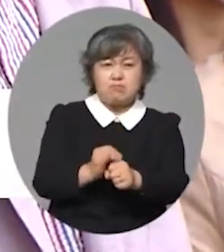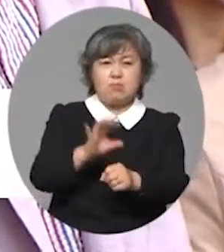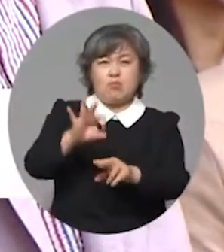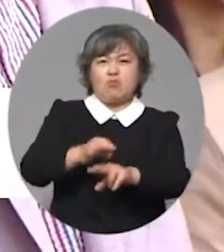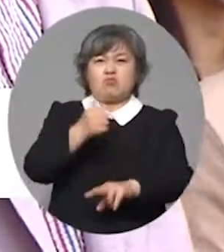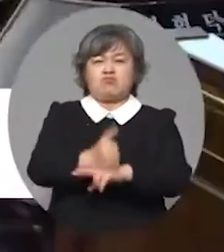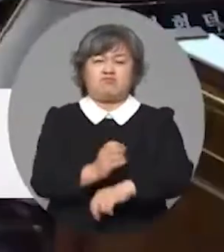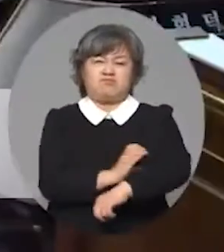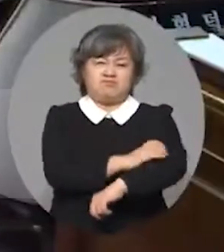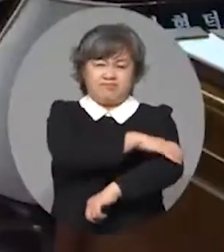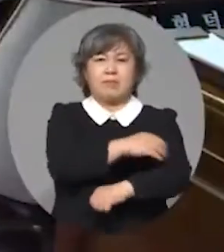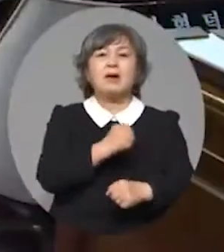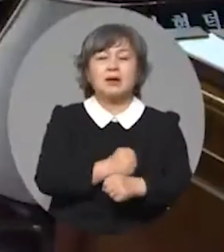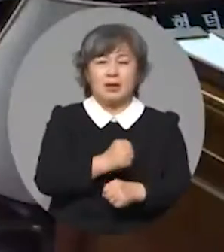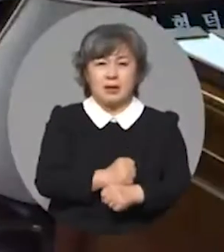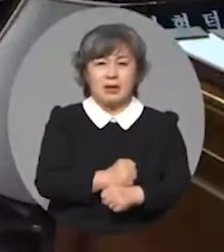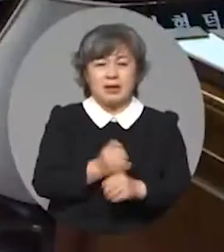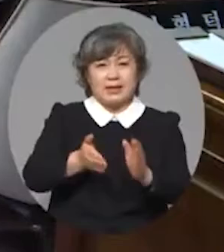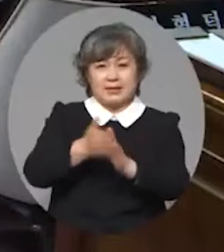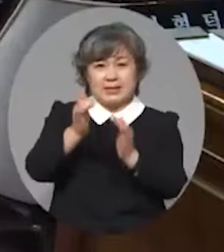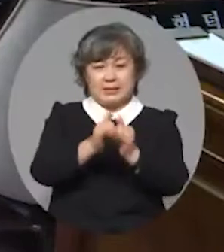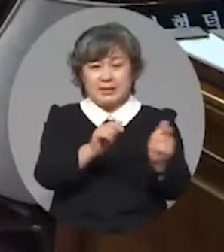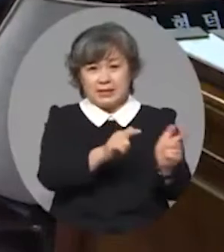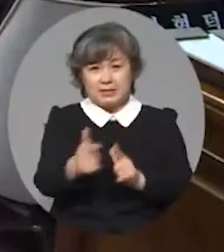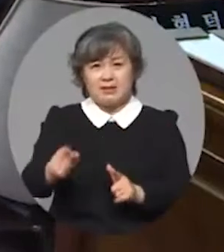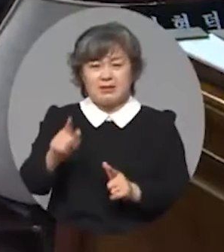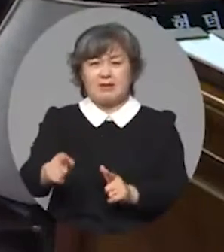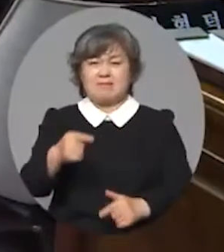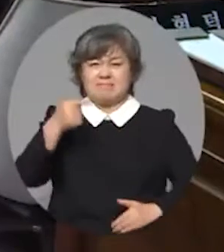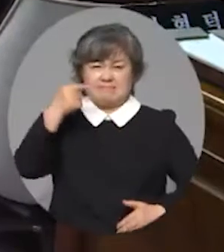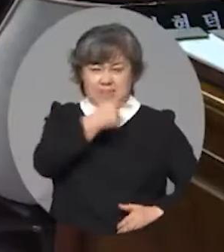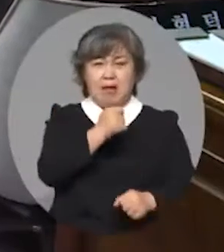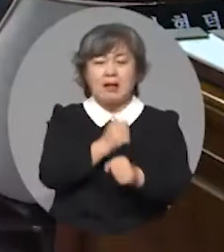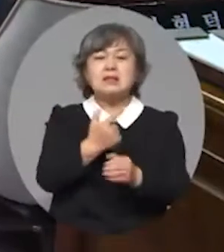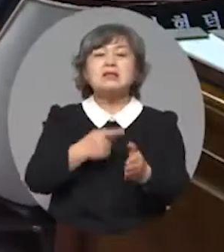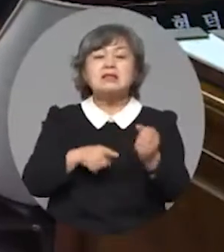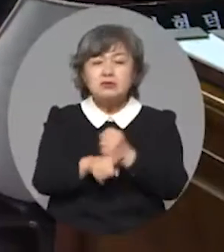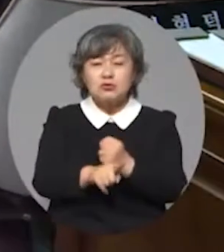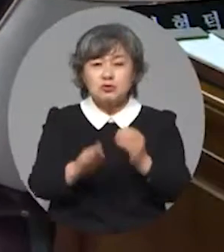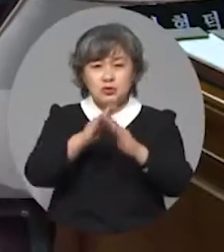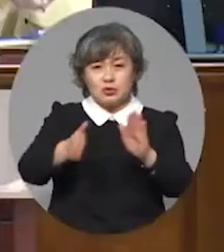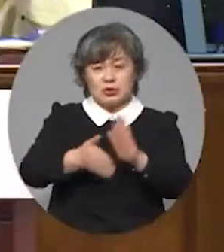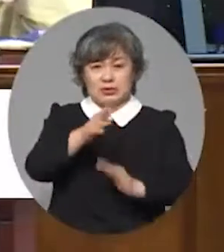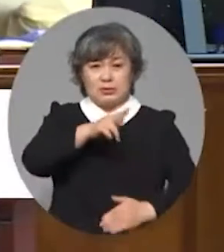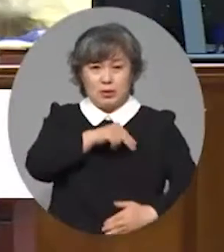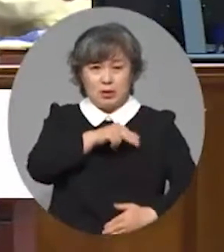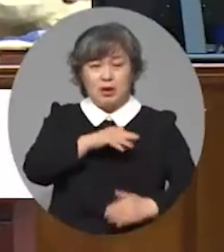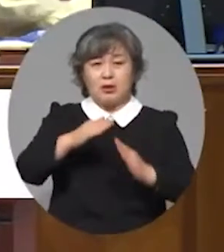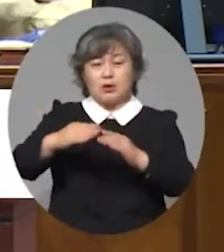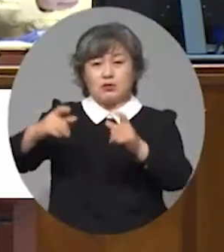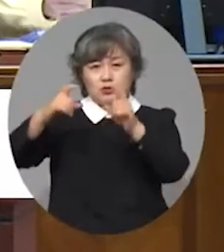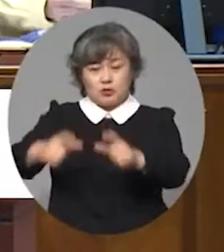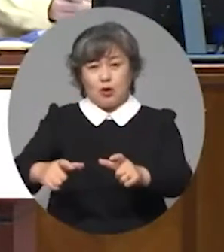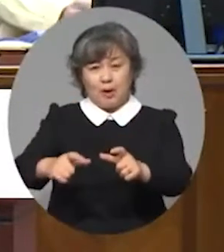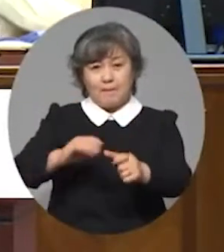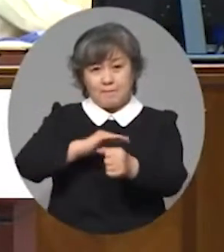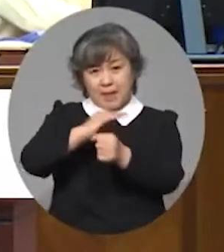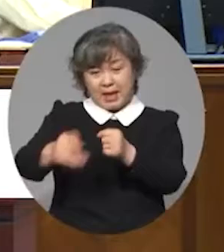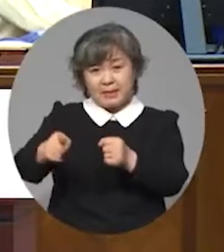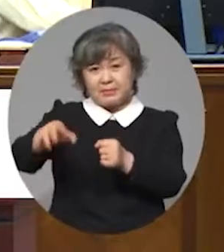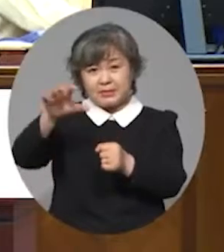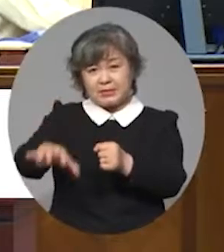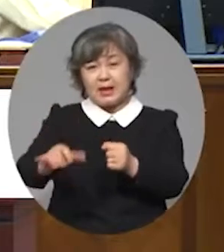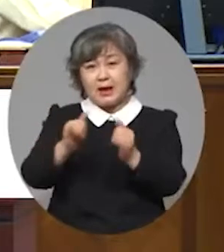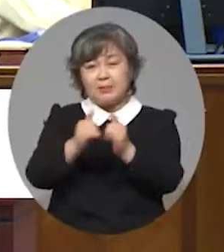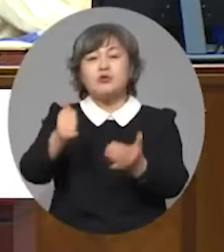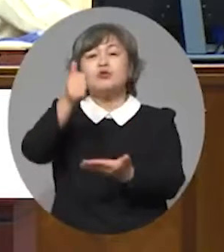군림할 것입니다. 시민단체가 이처럼 강경하게 나선 것은 전주시 의회가 전주권 매립장